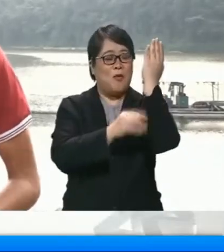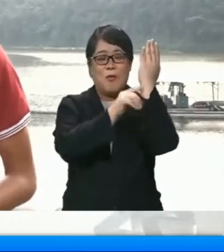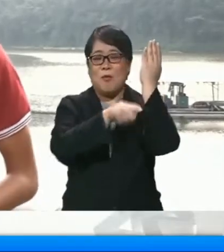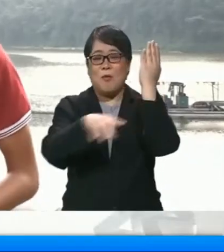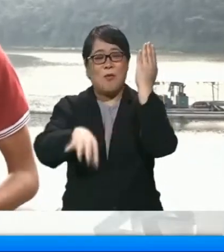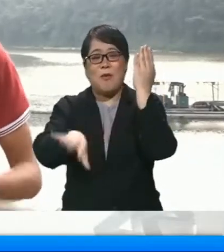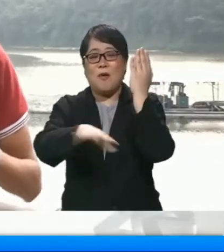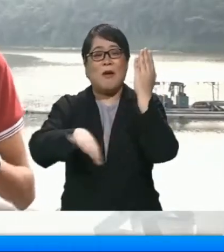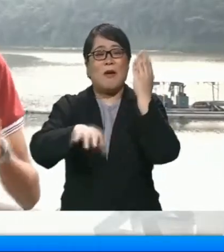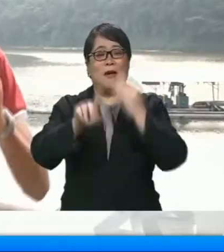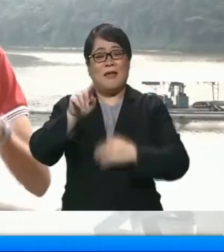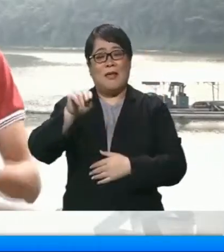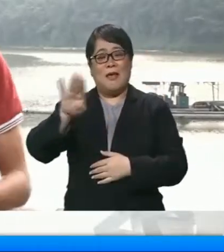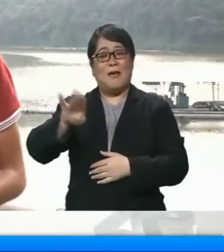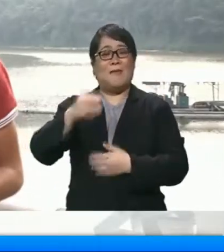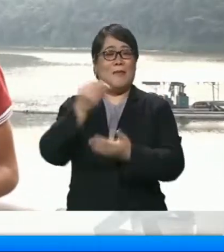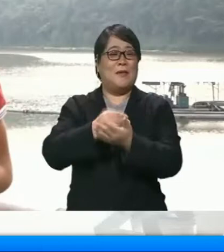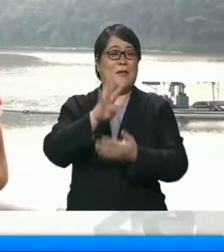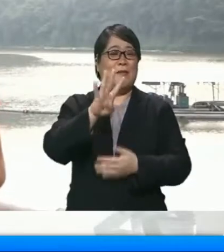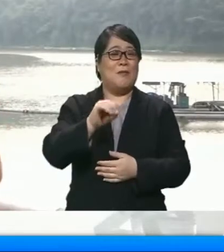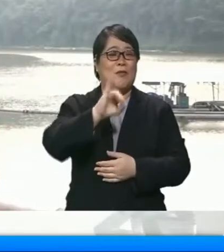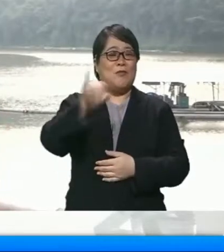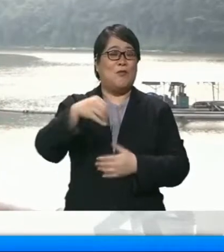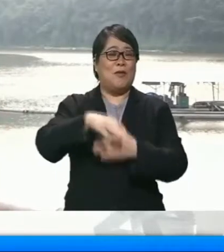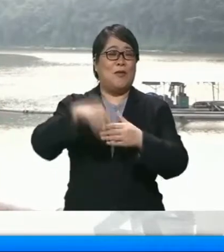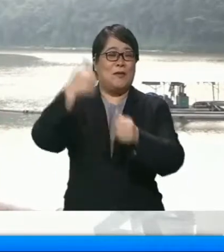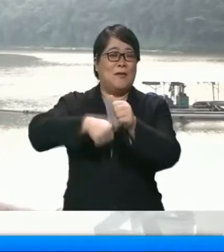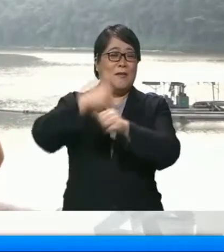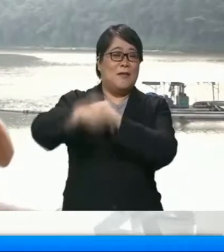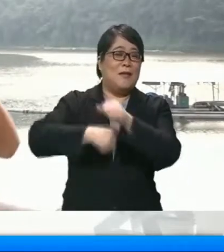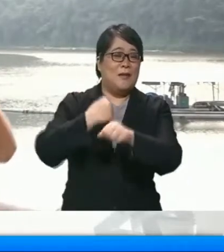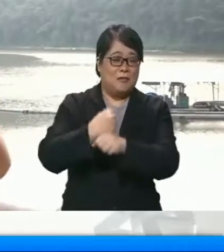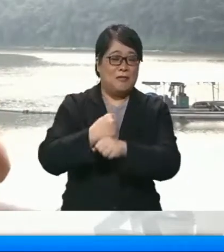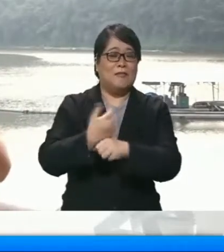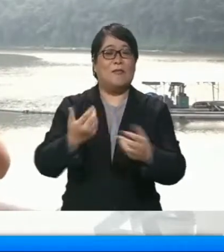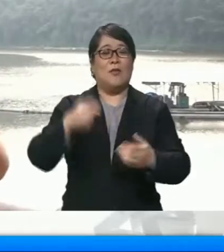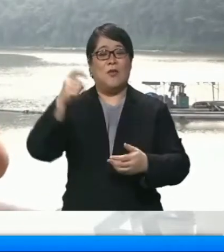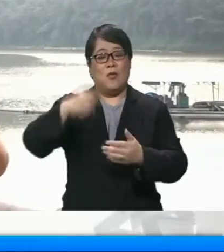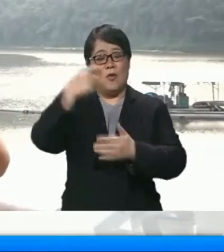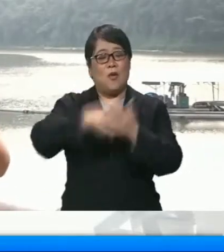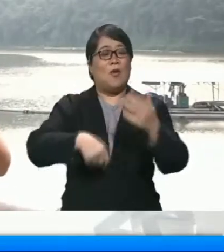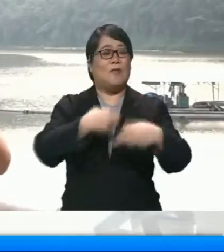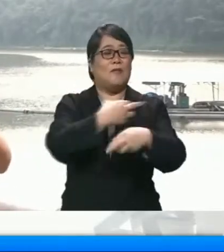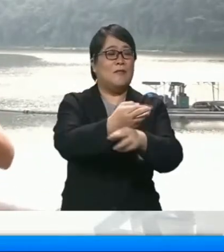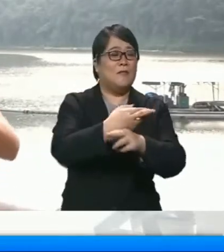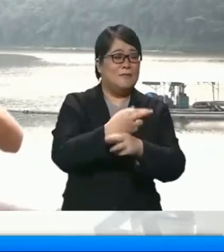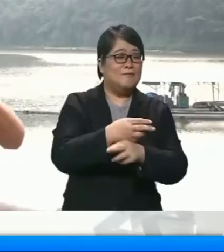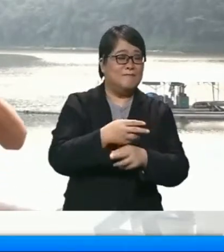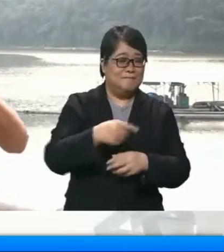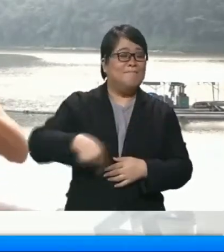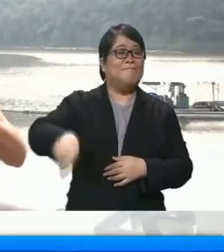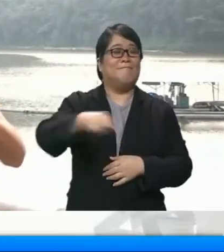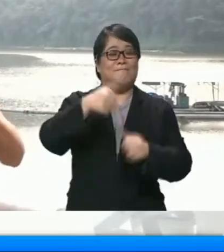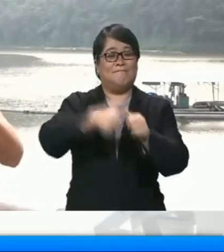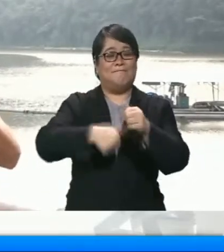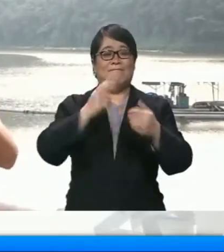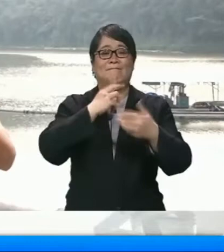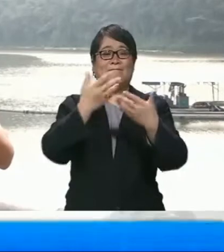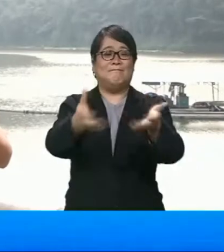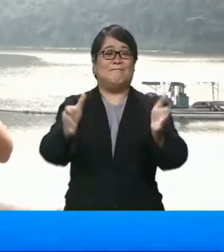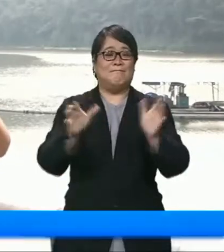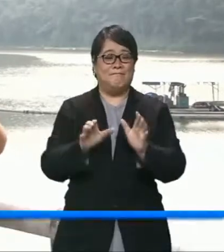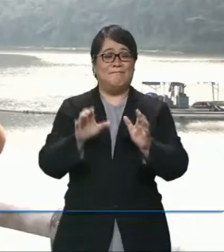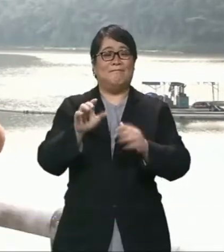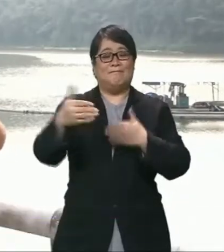telah memperuntukkan 40 juta ringgit setiap tahun bagi memastikan kos senggaraan tersebut digunakan di setiap empangan di bawah skim